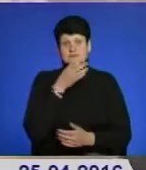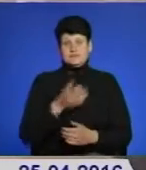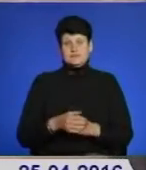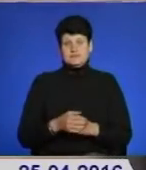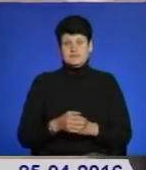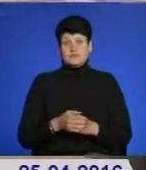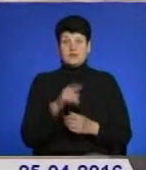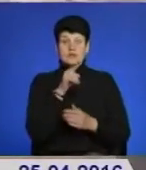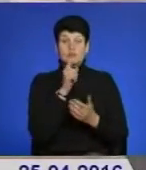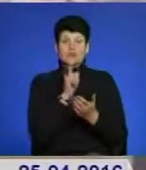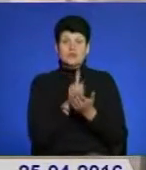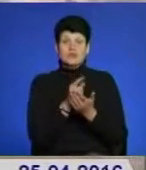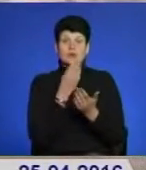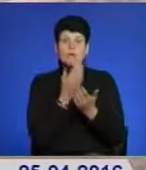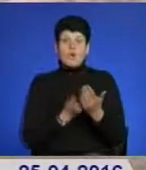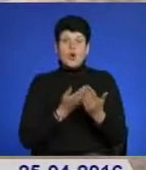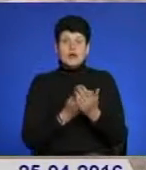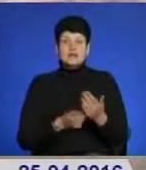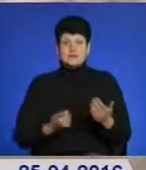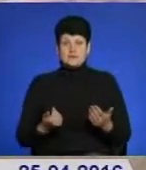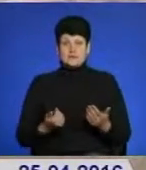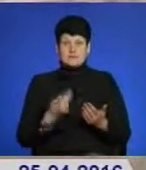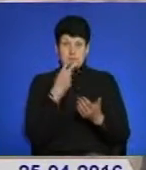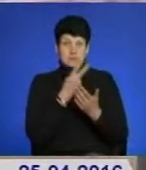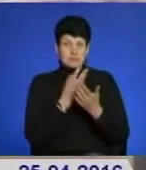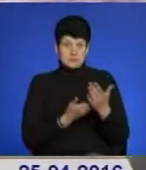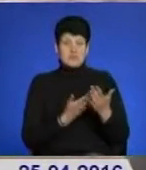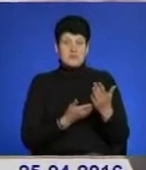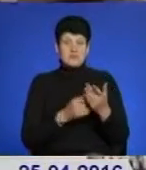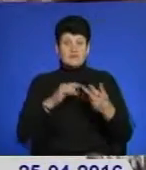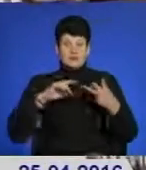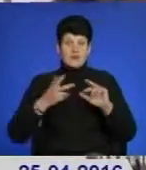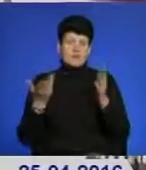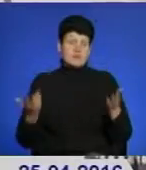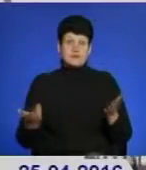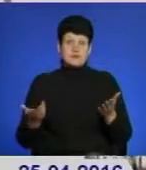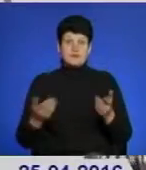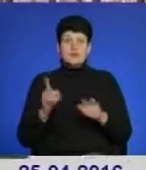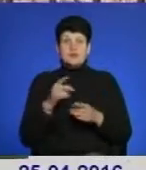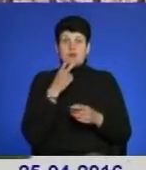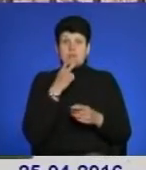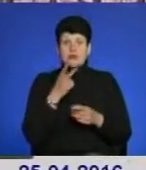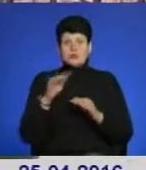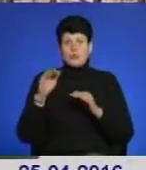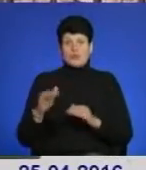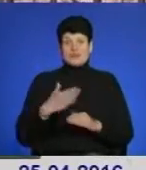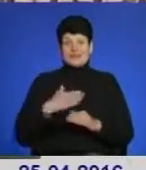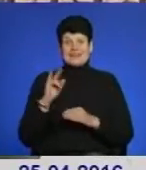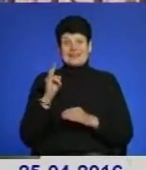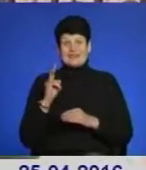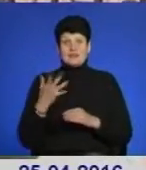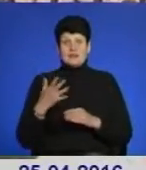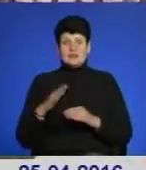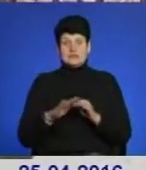мають показувати зразок, а вони навпаки. Якщо я бачу якась молодша від мене дитина або